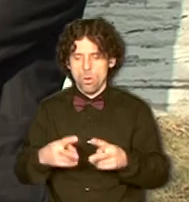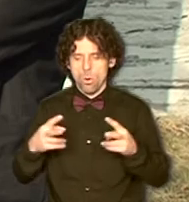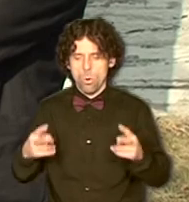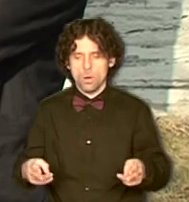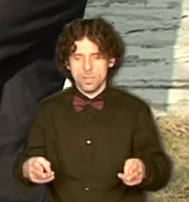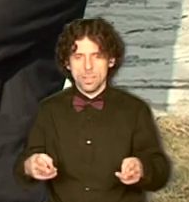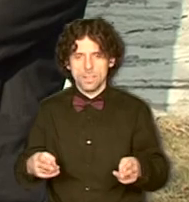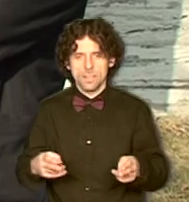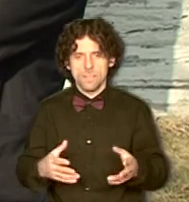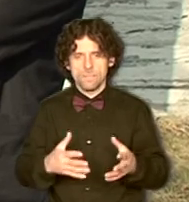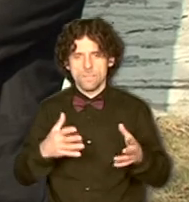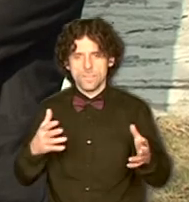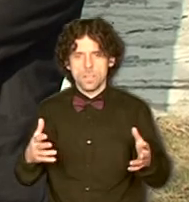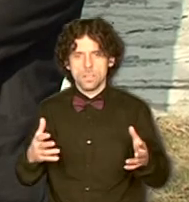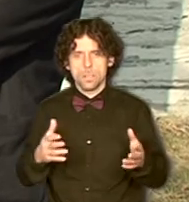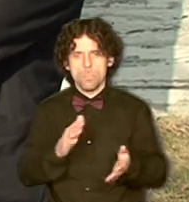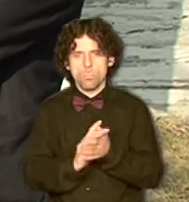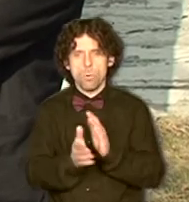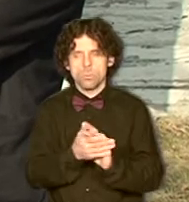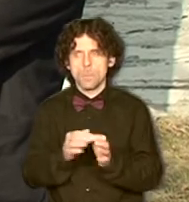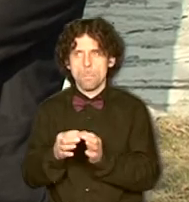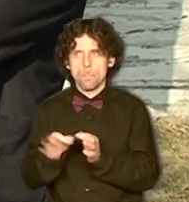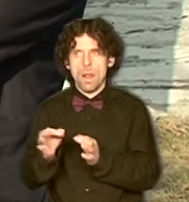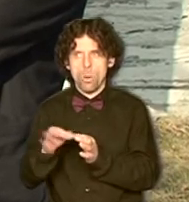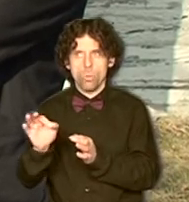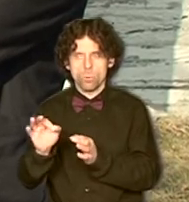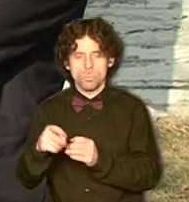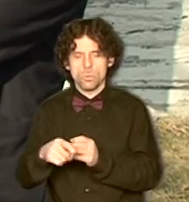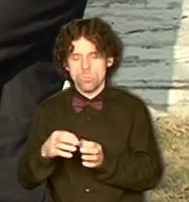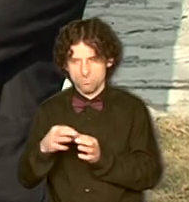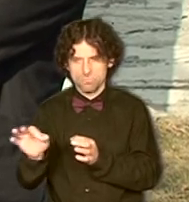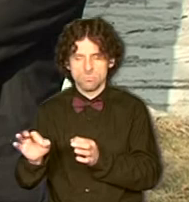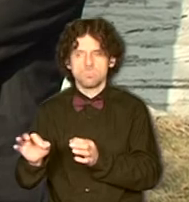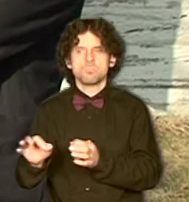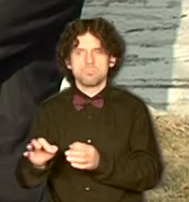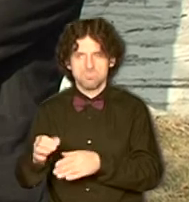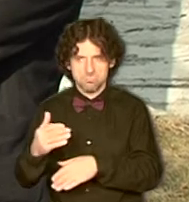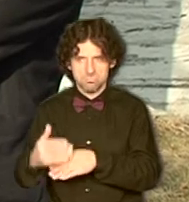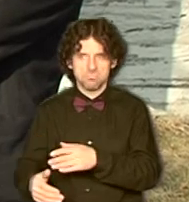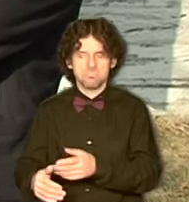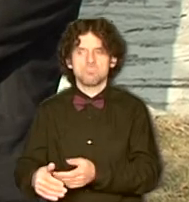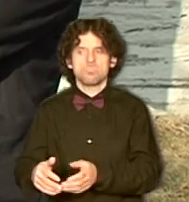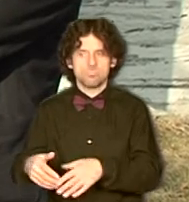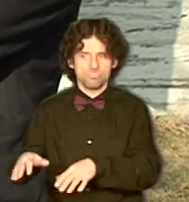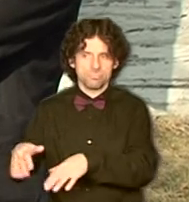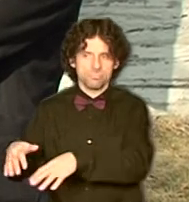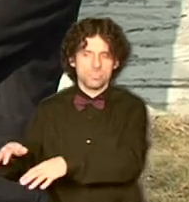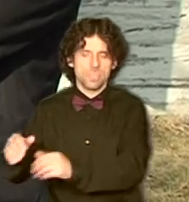wielkich porządków palono na zewnątrz, żeby już wykurzyć tę